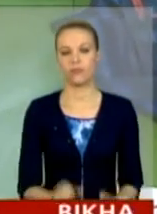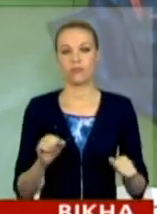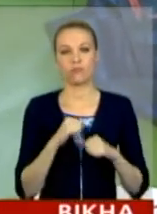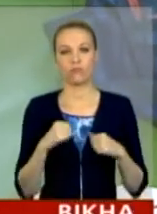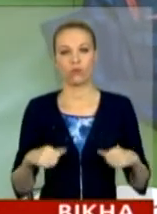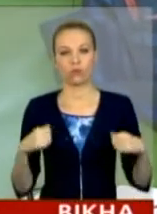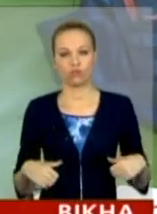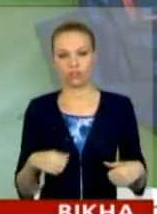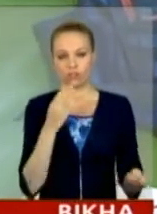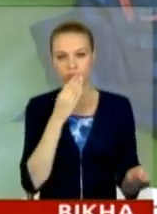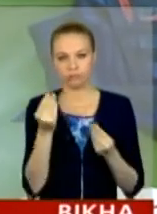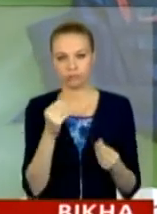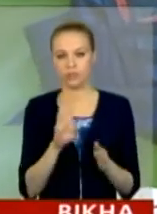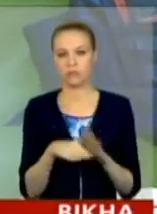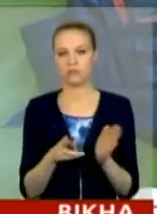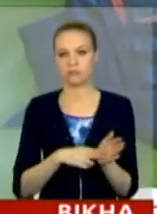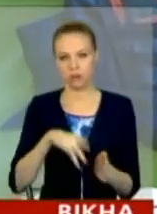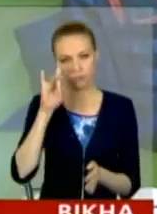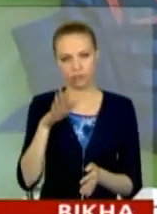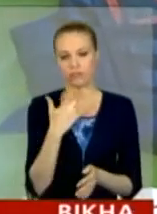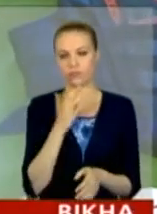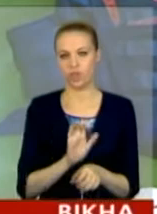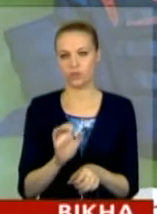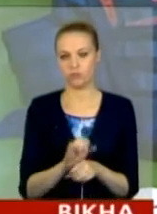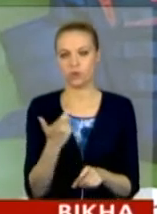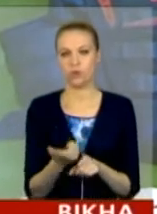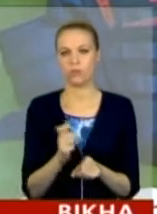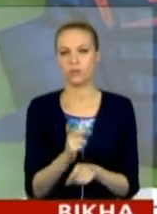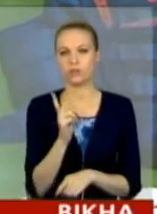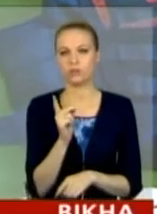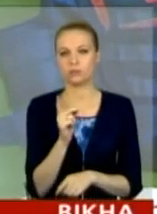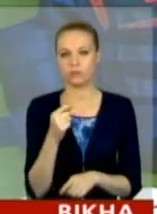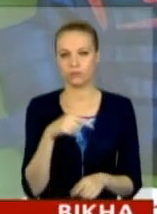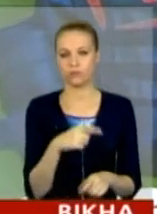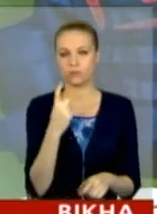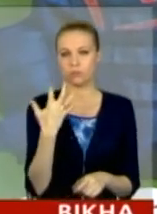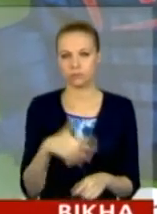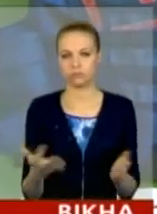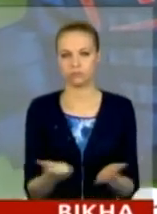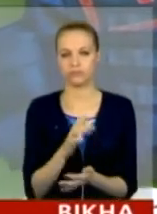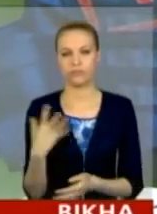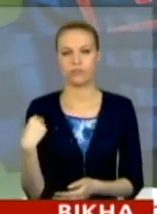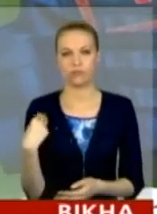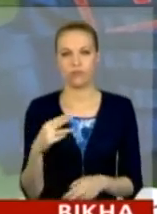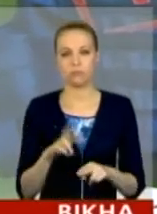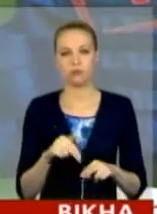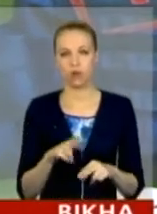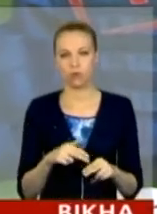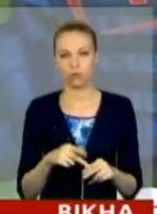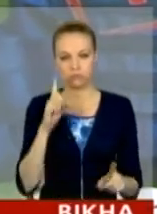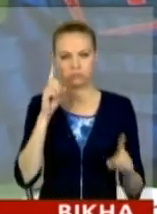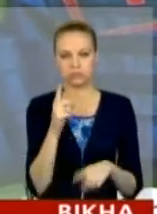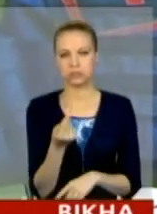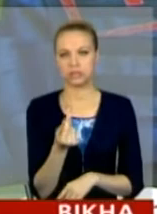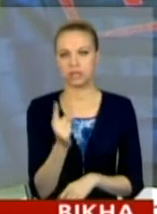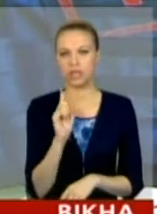Бронежилети підробки під маркою відомого вітчизняного виробника. Понад 150 таких виявили у Львові. Правоохоронців насторожила